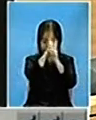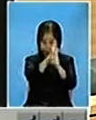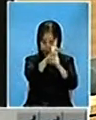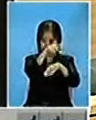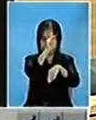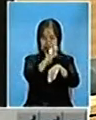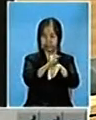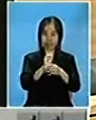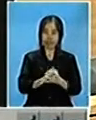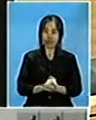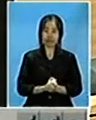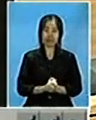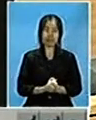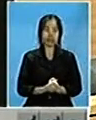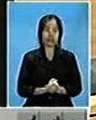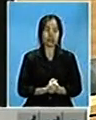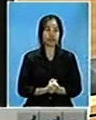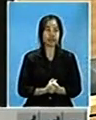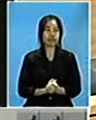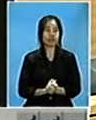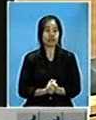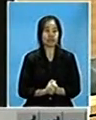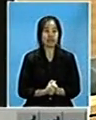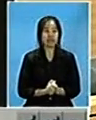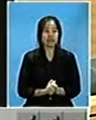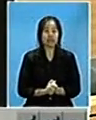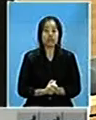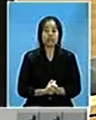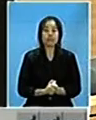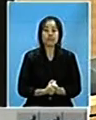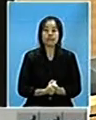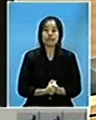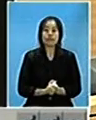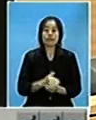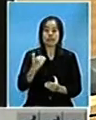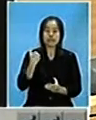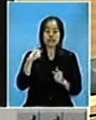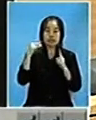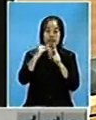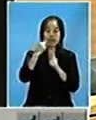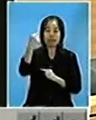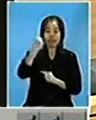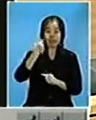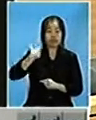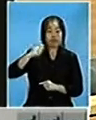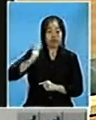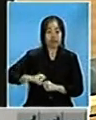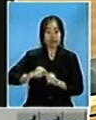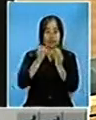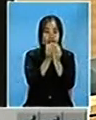ปรารถนาท่านประธานครับในคำสั่งศาลรัฐธรรมนูญที่